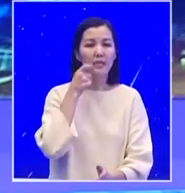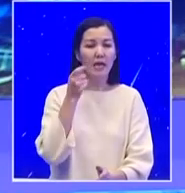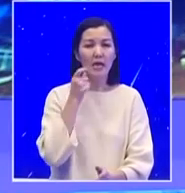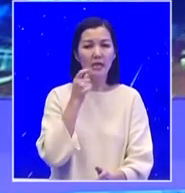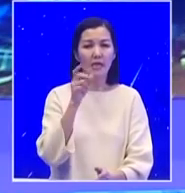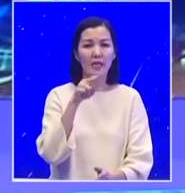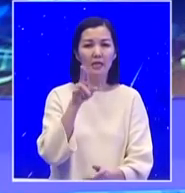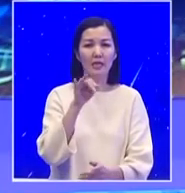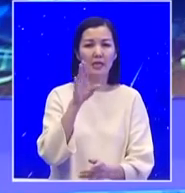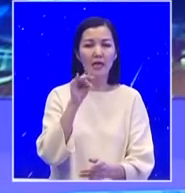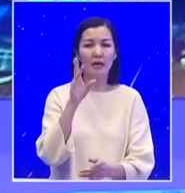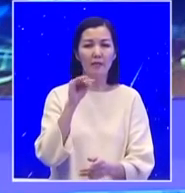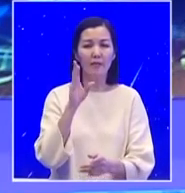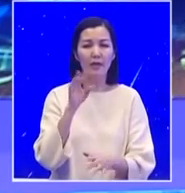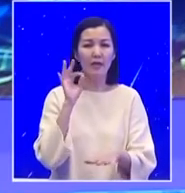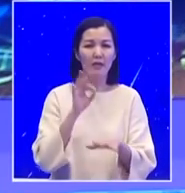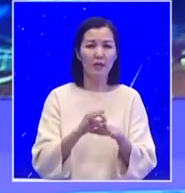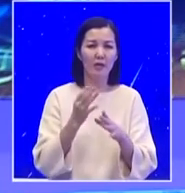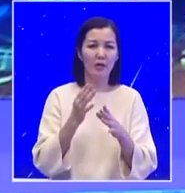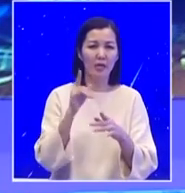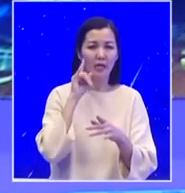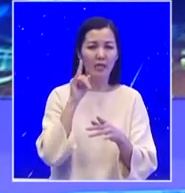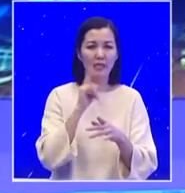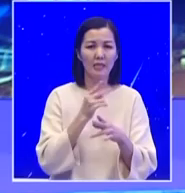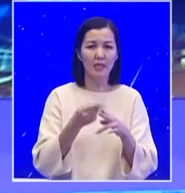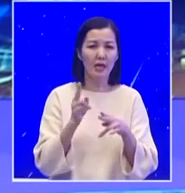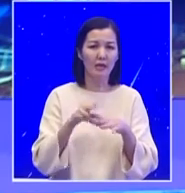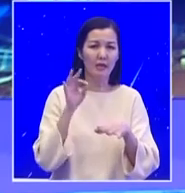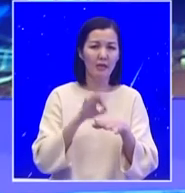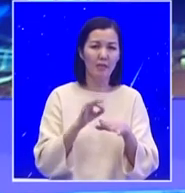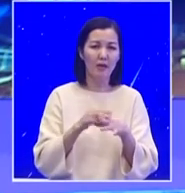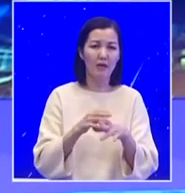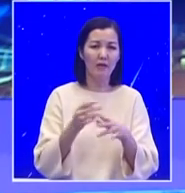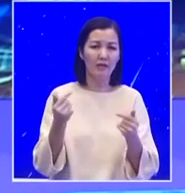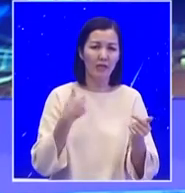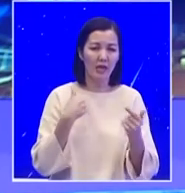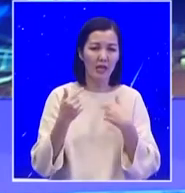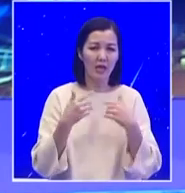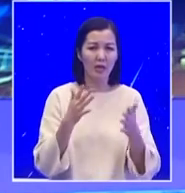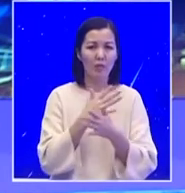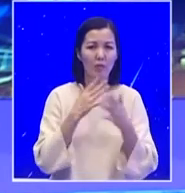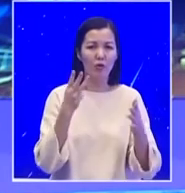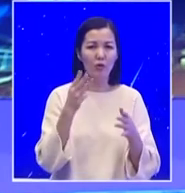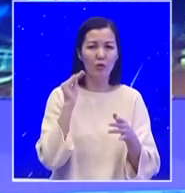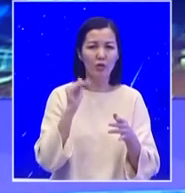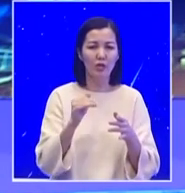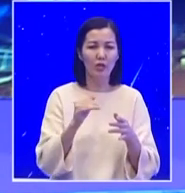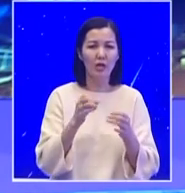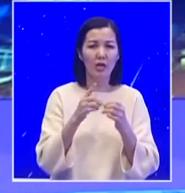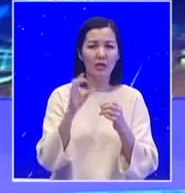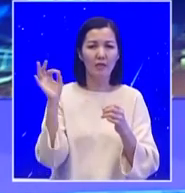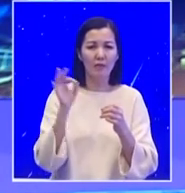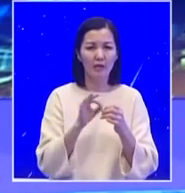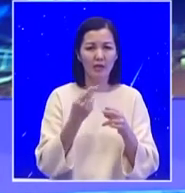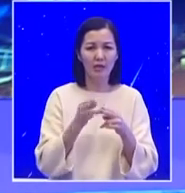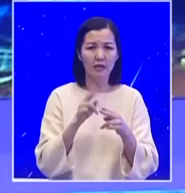Сахарный диабет молодеет. В Казахстане от этого заболевания страдает более 3000 детей. 11% от этого